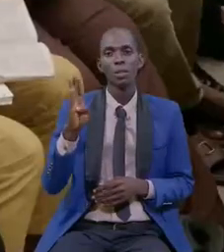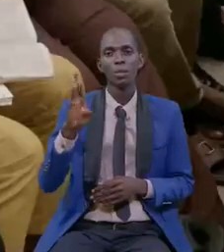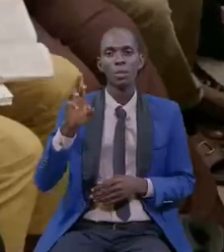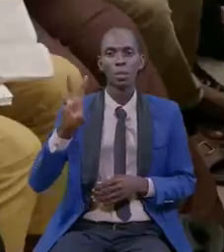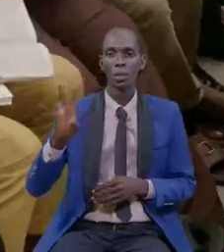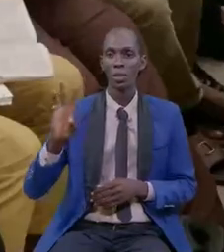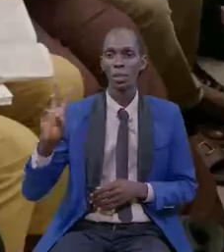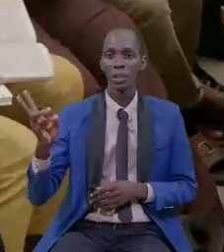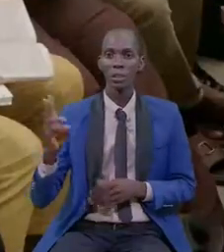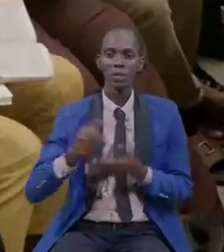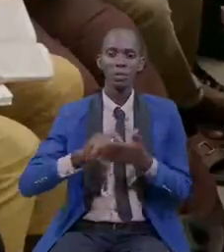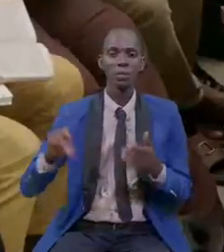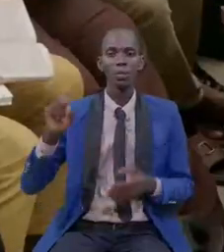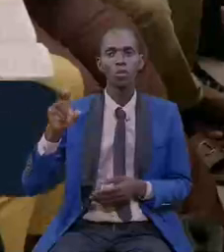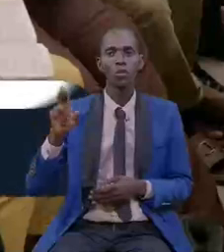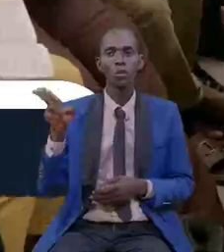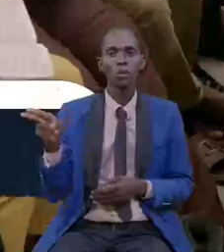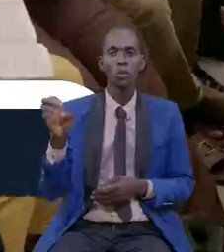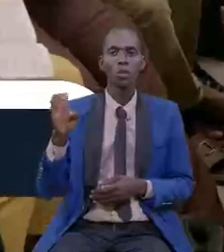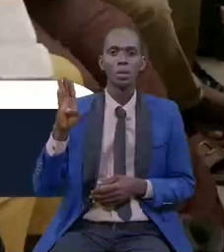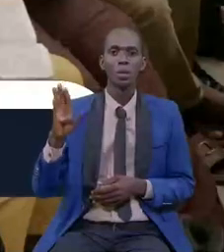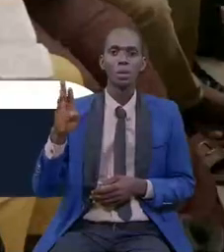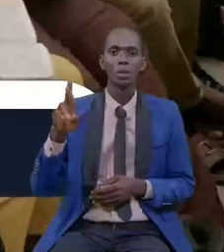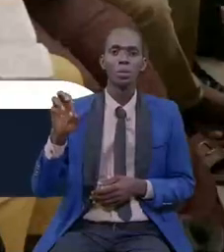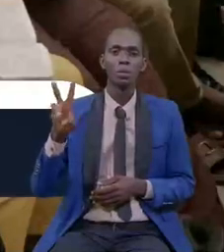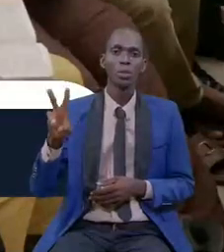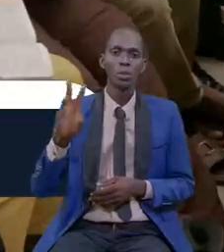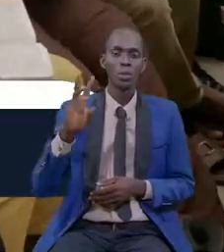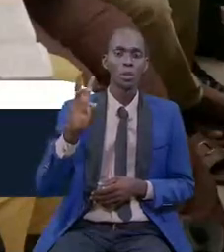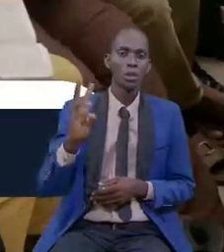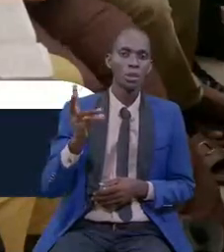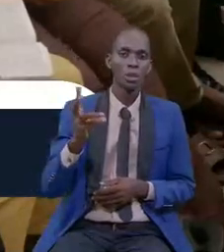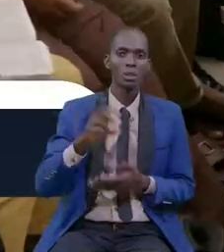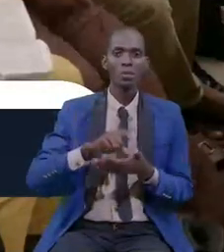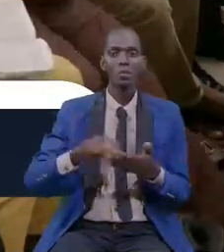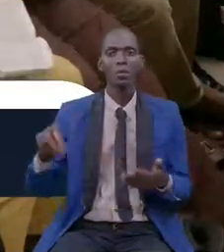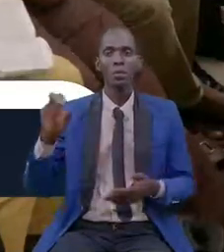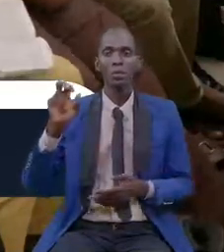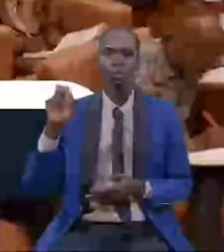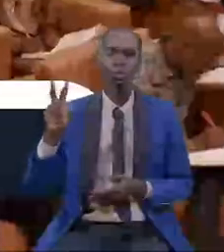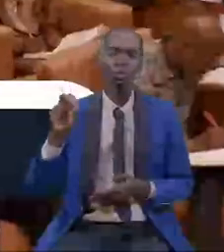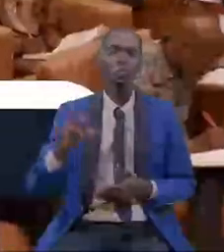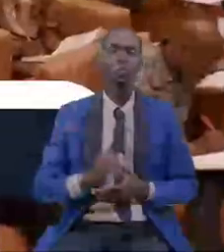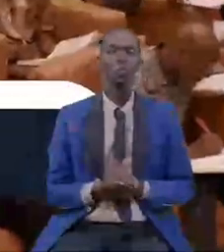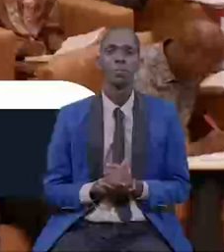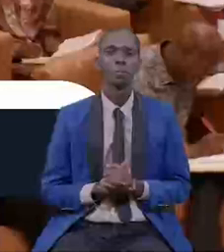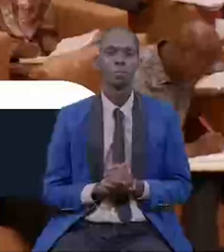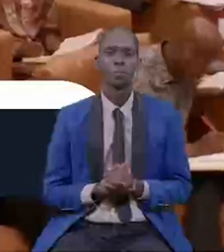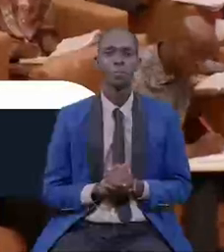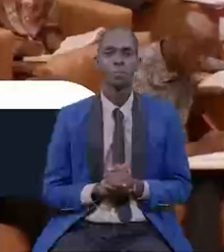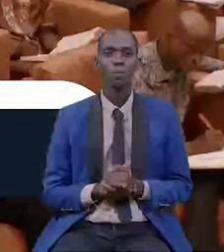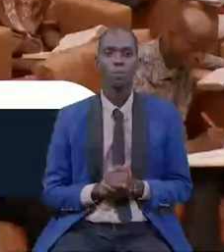12 Hébreux chapitre 6 le verset et